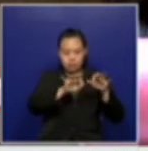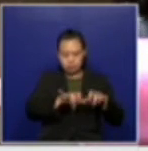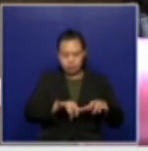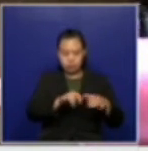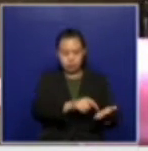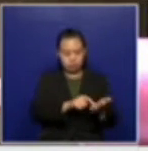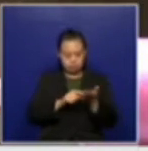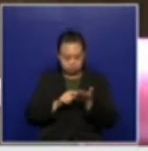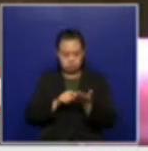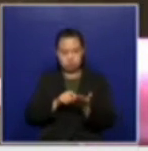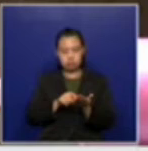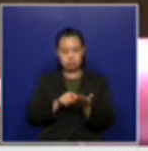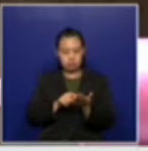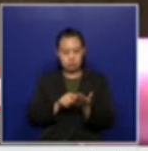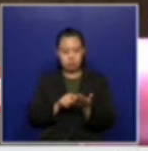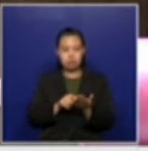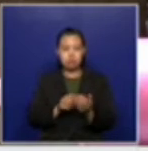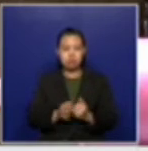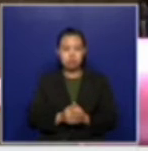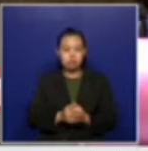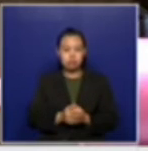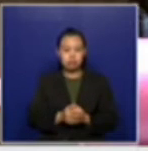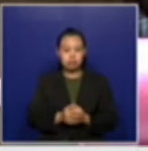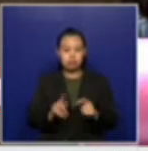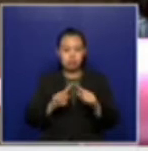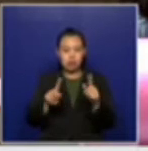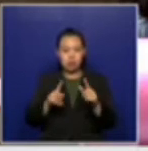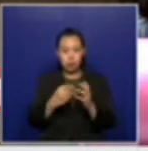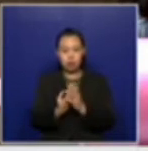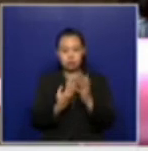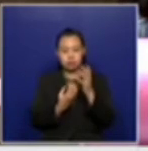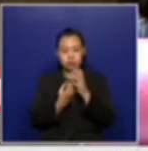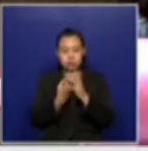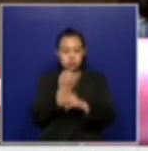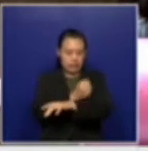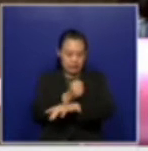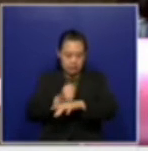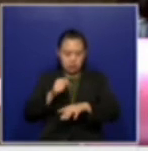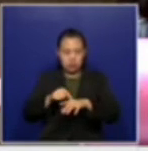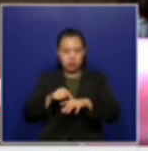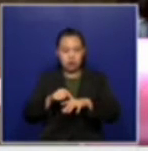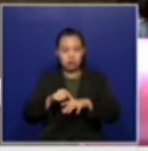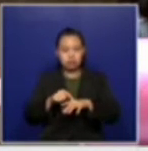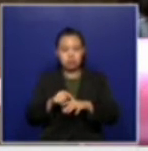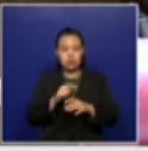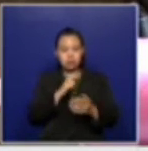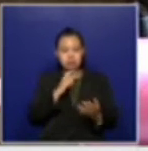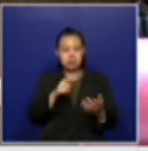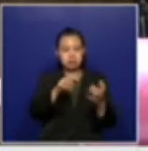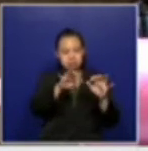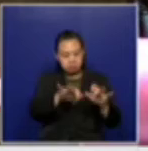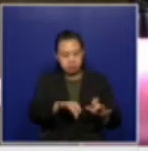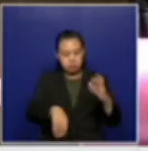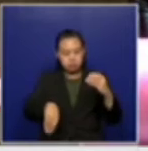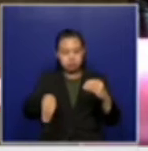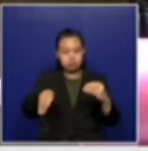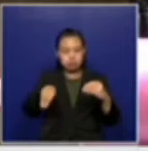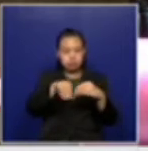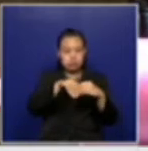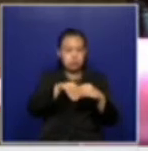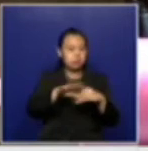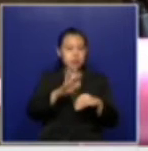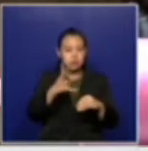าวนี้กลับไม่ปรากฏครอบคลุมรายงานไปยังธนาคารแห่งประเทศไทยแต่อย่างใดเมื่อมีการท้วงติง